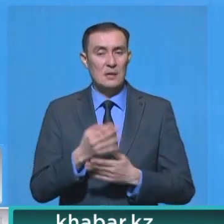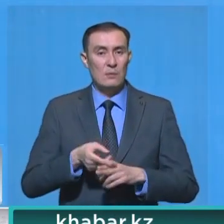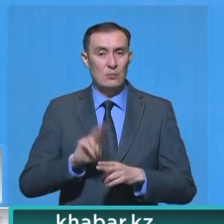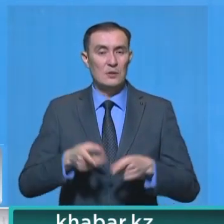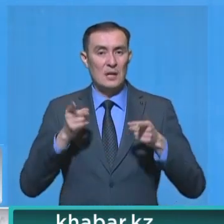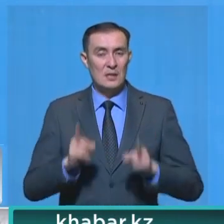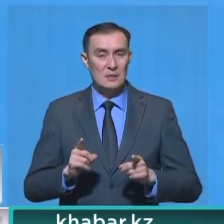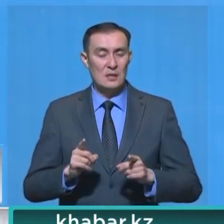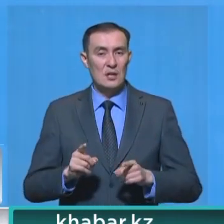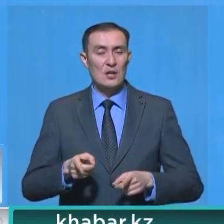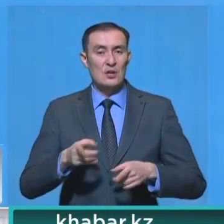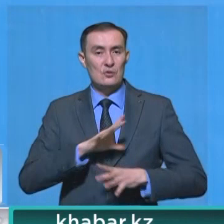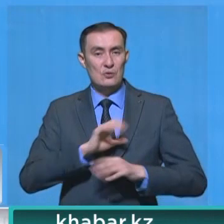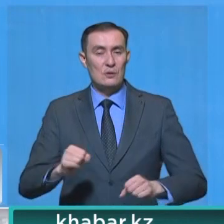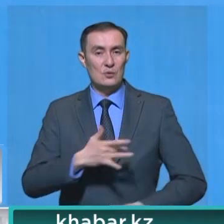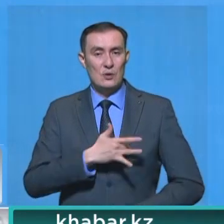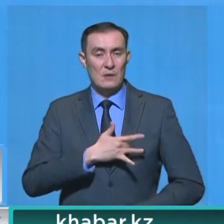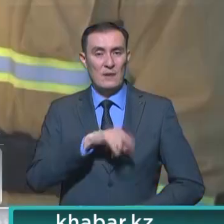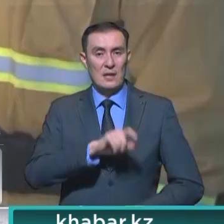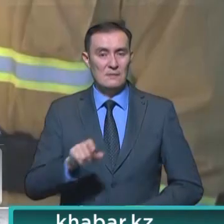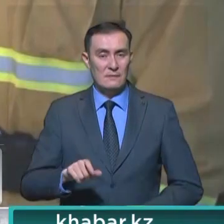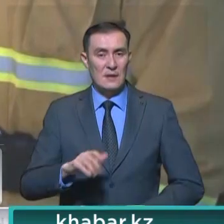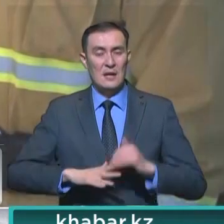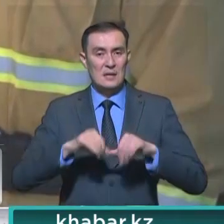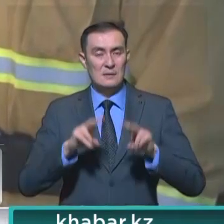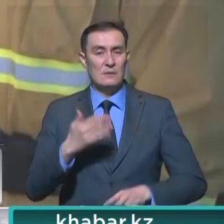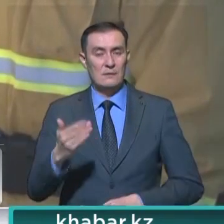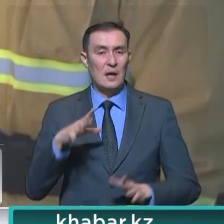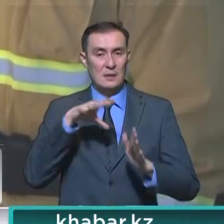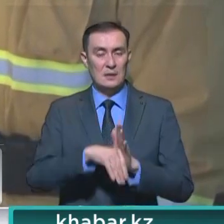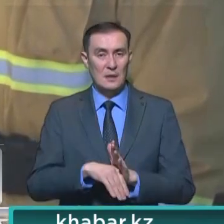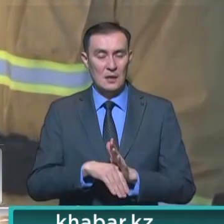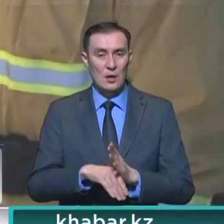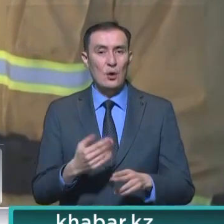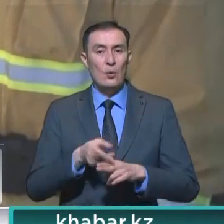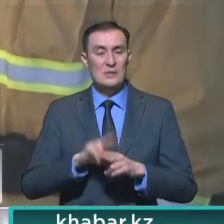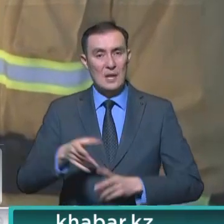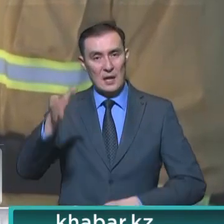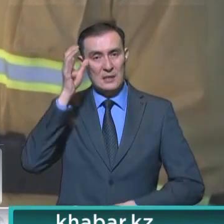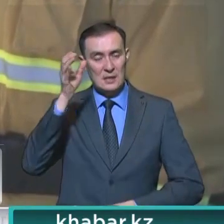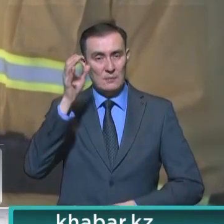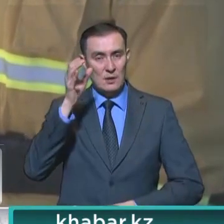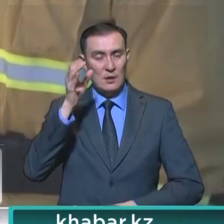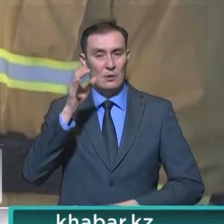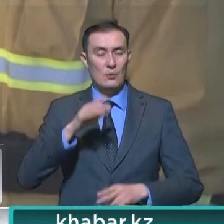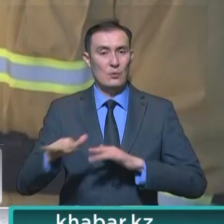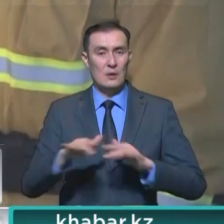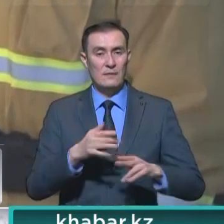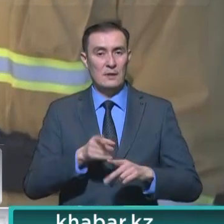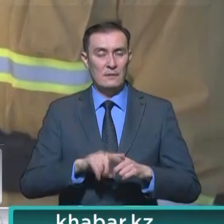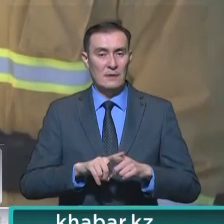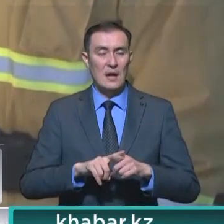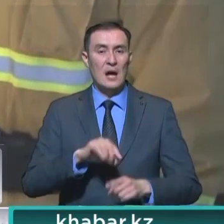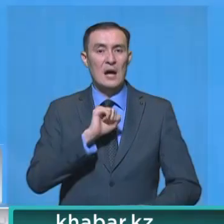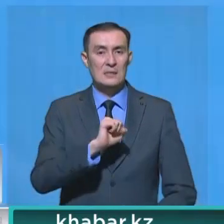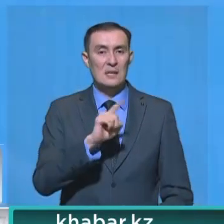нағыз ер жүрек азаматтардың кәсібі. Олардың қатарында осы академияның түлегі Асқар